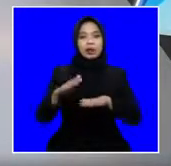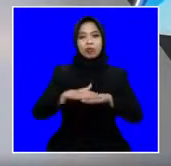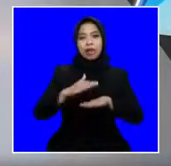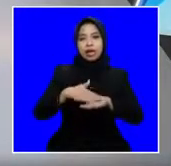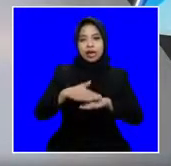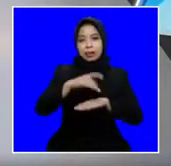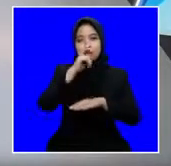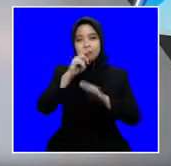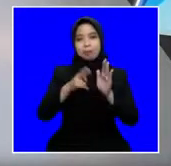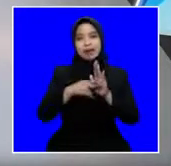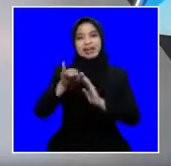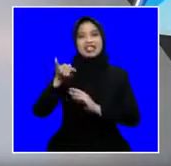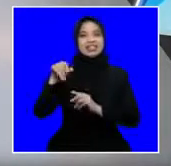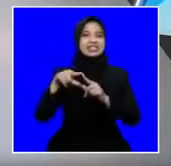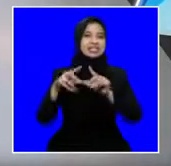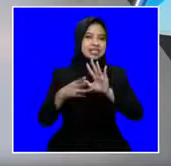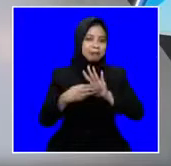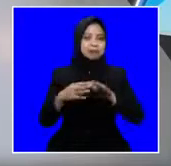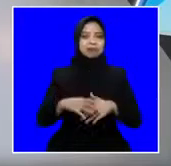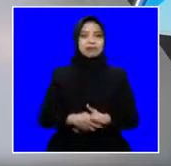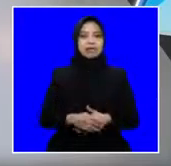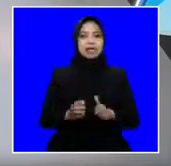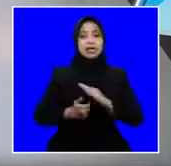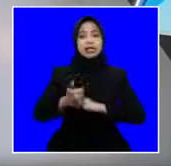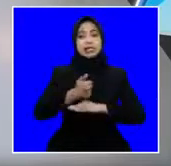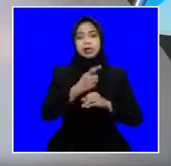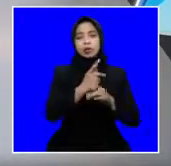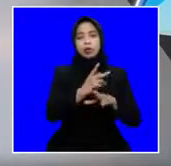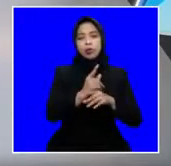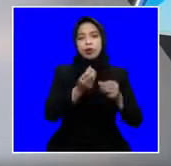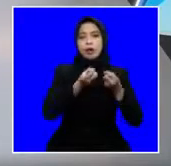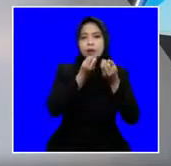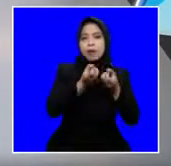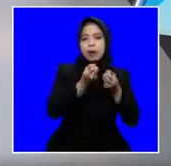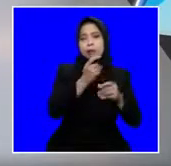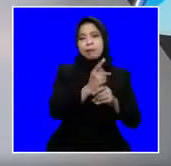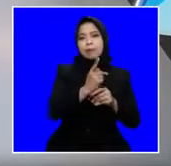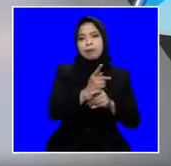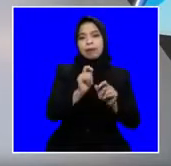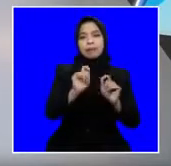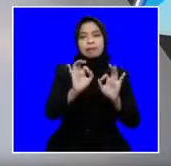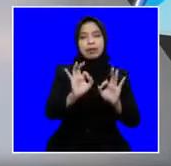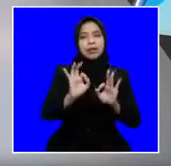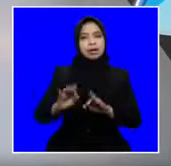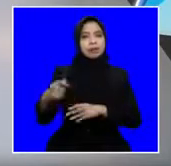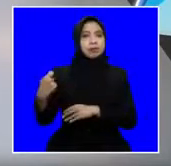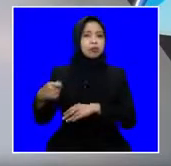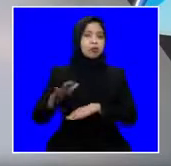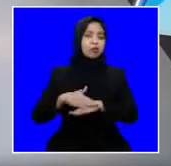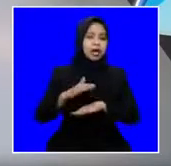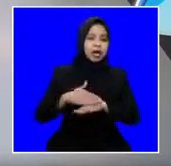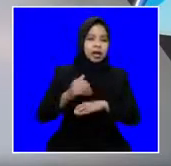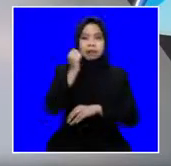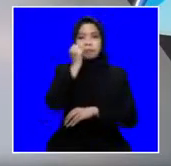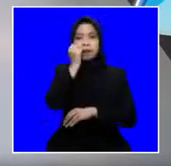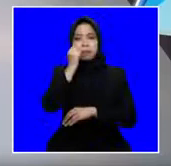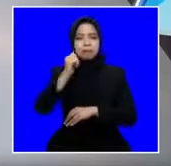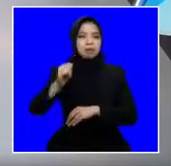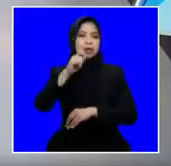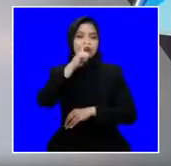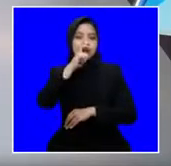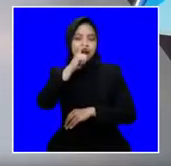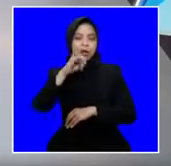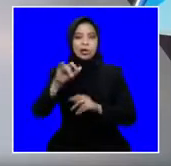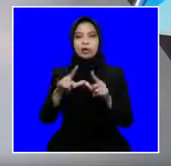Kebudayaan, Bapak Nizam. Ada juga Dirjen Guru dan Tenaga Kependidikan Kementerian Pendidikan dan Kebudayaan, Bapak Iwan Syahril.